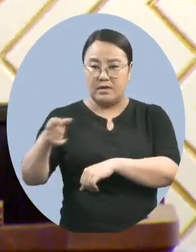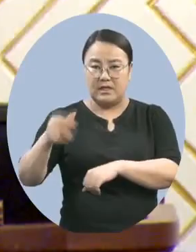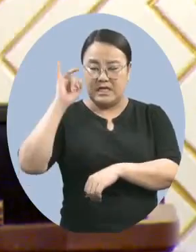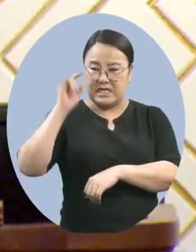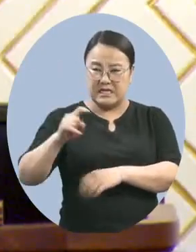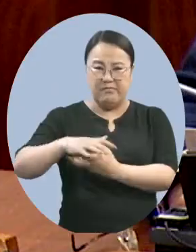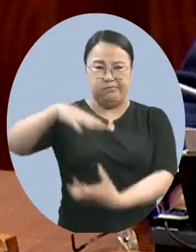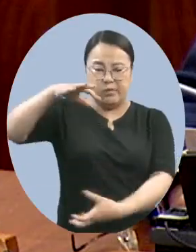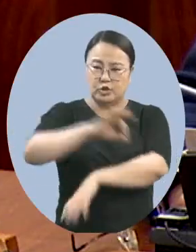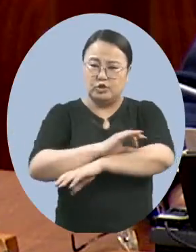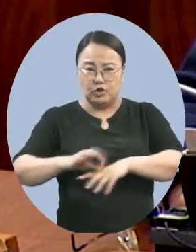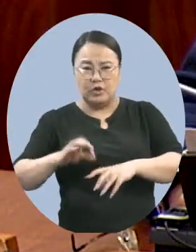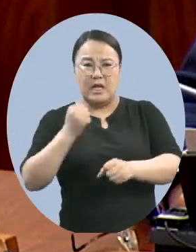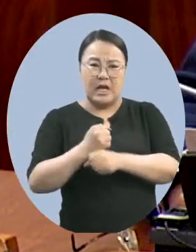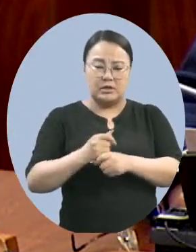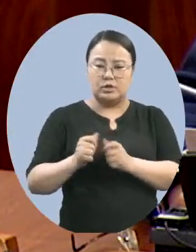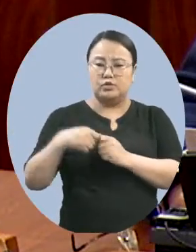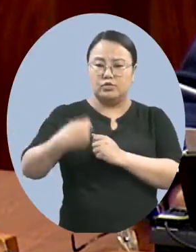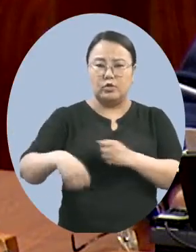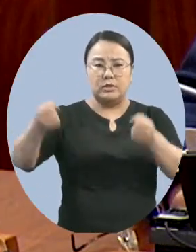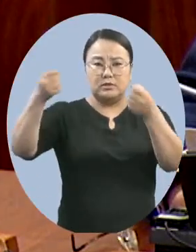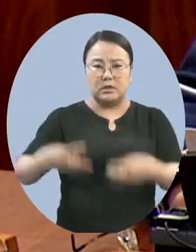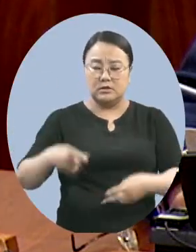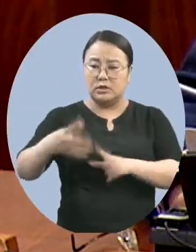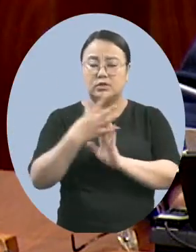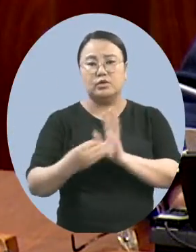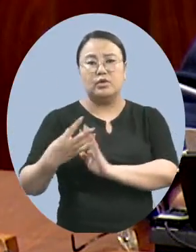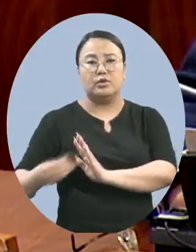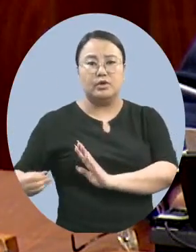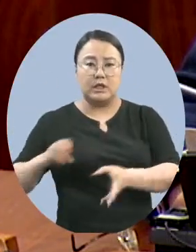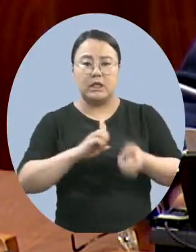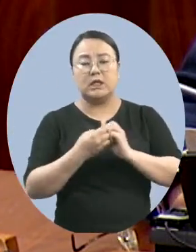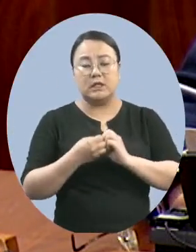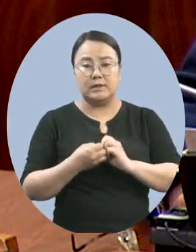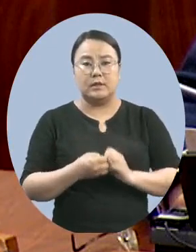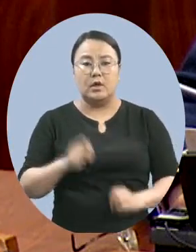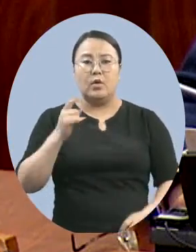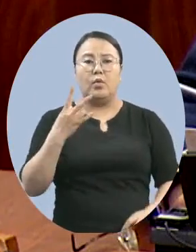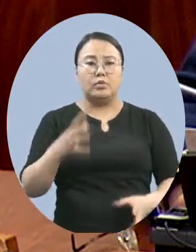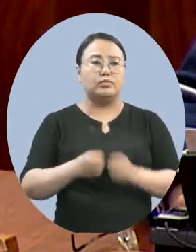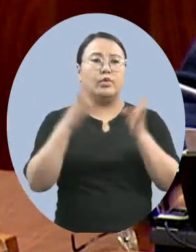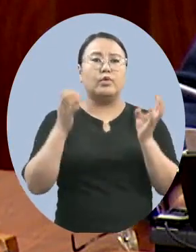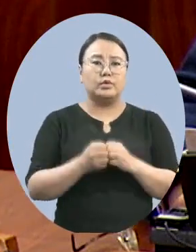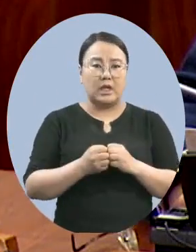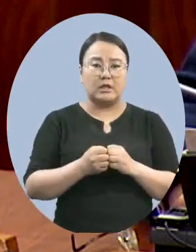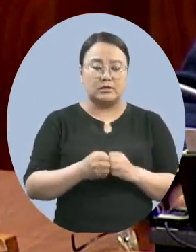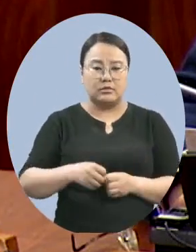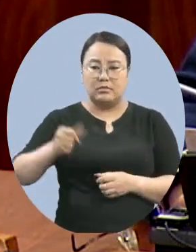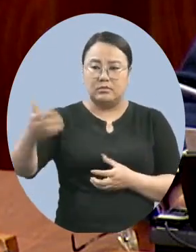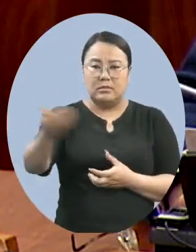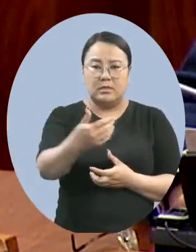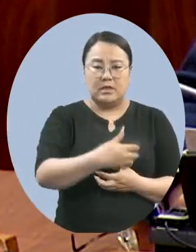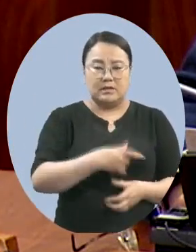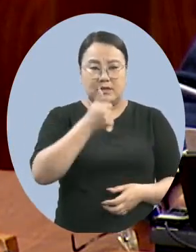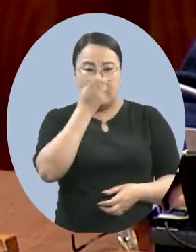их шаардаг томоохон төсөл арга хэмжээг төлбөрийн тэнцэлд өгүүлэх нөлөөллийг харгалзан хэрэгжүүлэх, хүнсний бүтээгдэхүүний эрэлт нийлүүлэлтийн